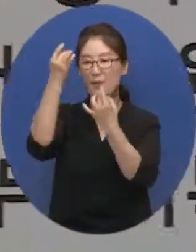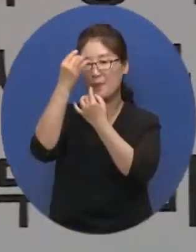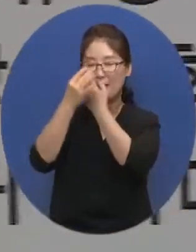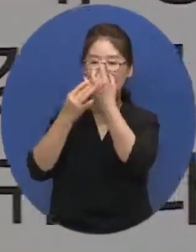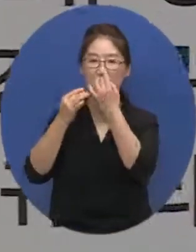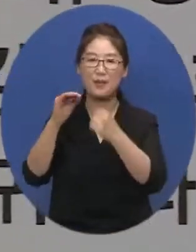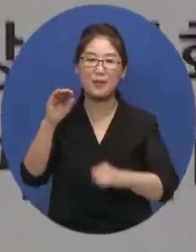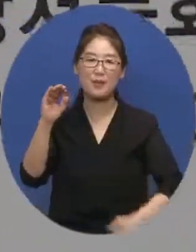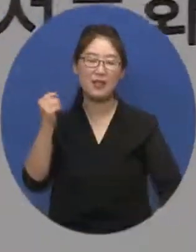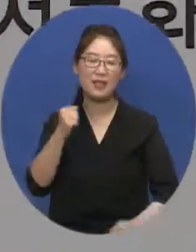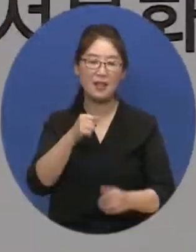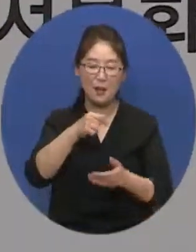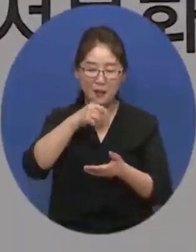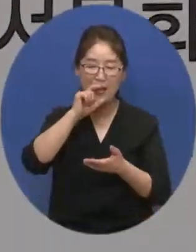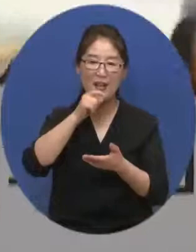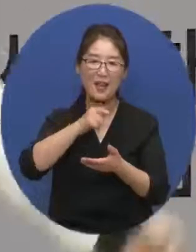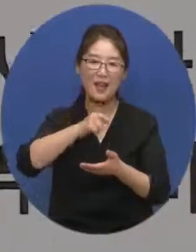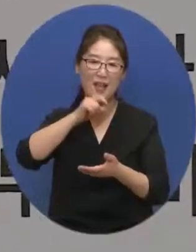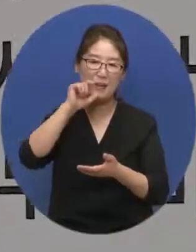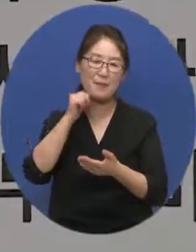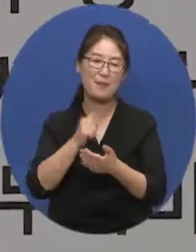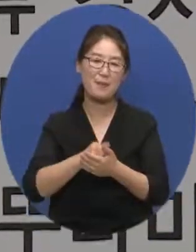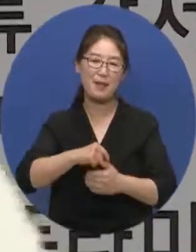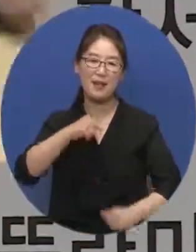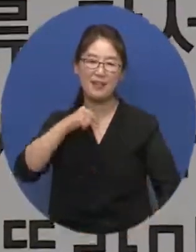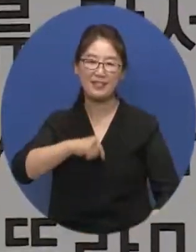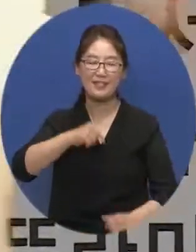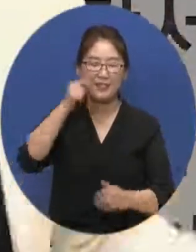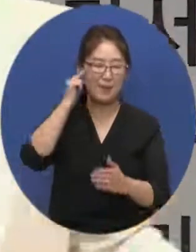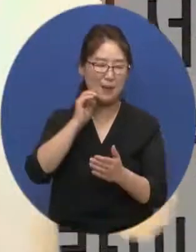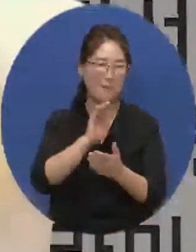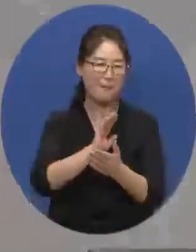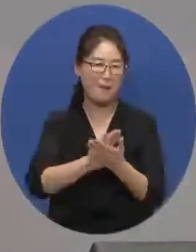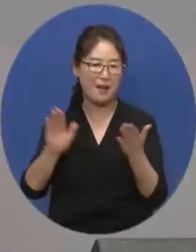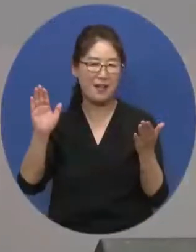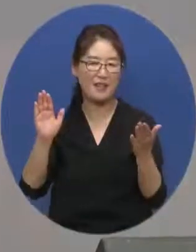잔에 얼큰해지네.